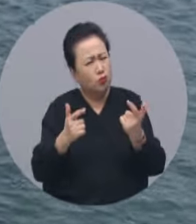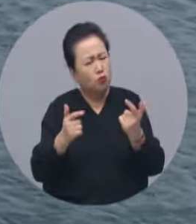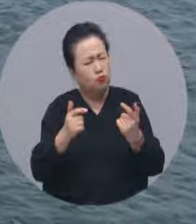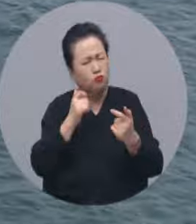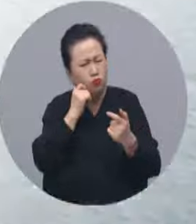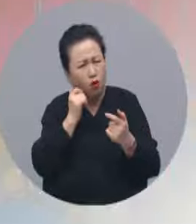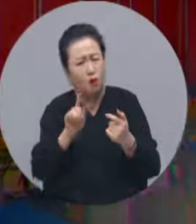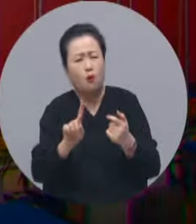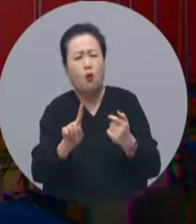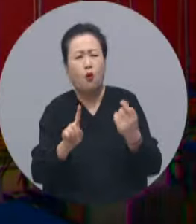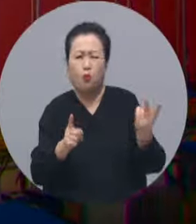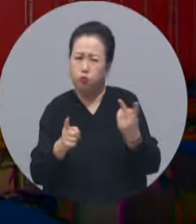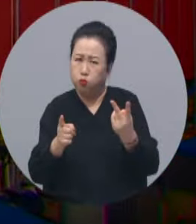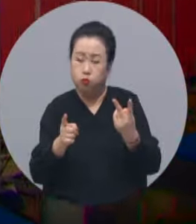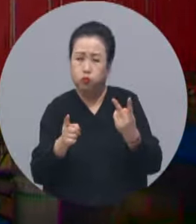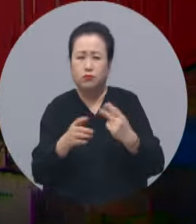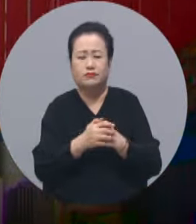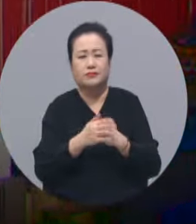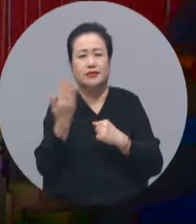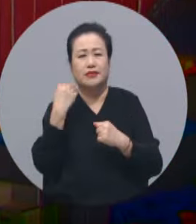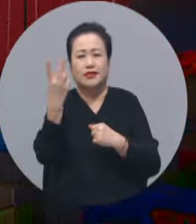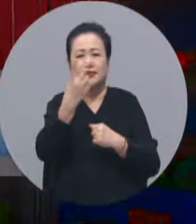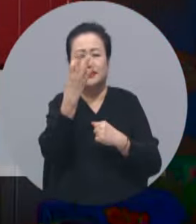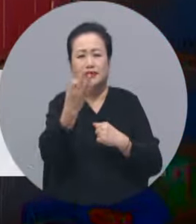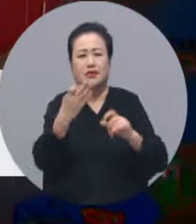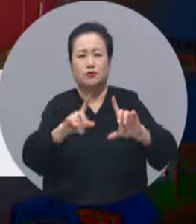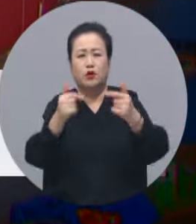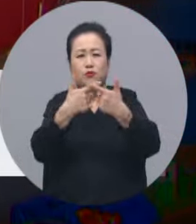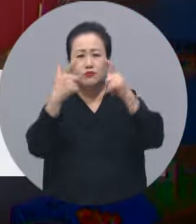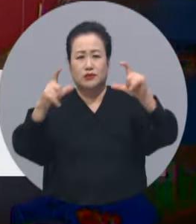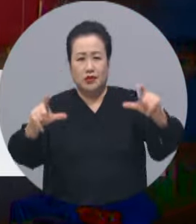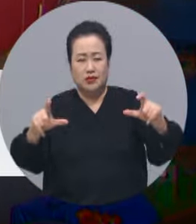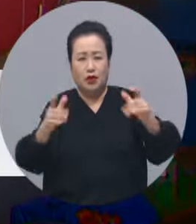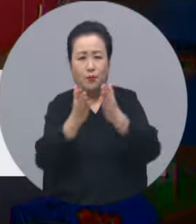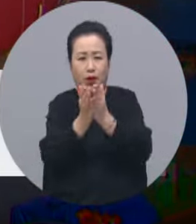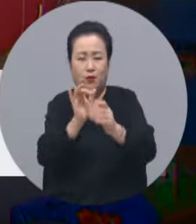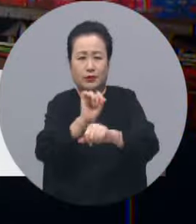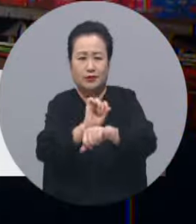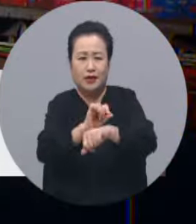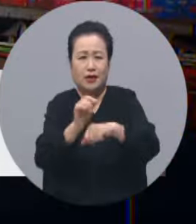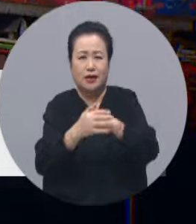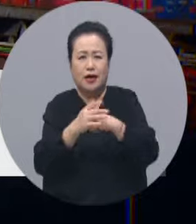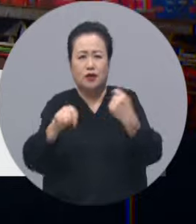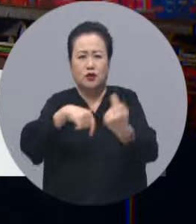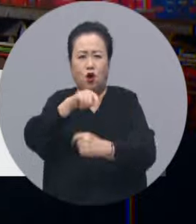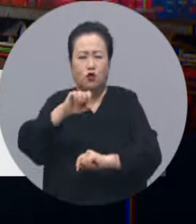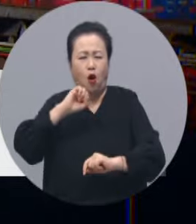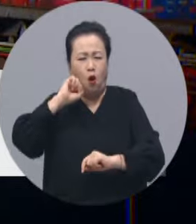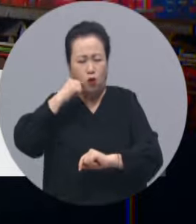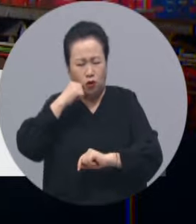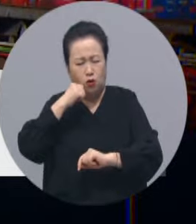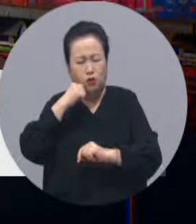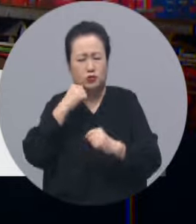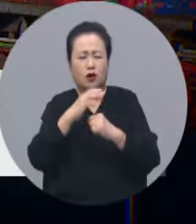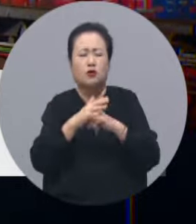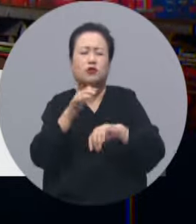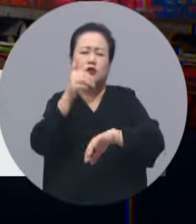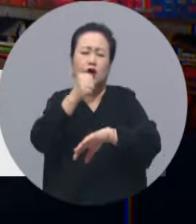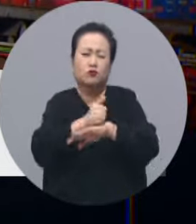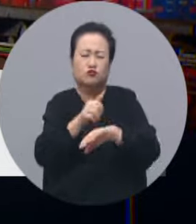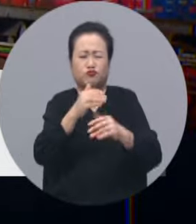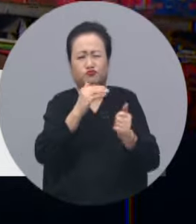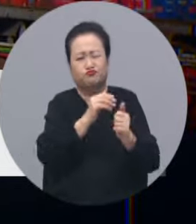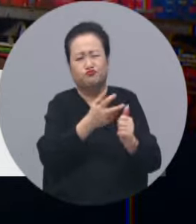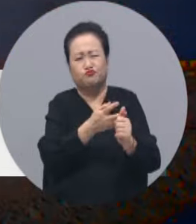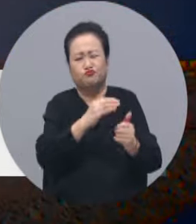한 걸까요? 지난 2014년 부산의 한 선박회사가 경영난을 이기지 못해 구조조정에